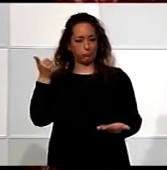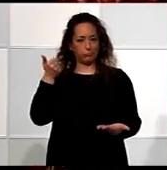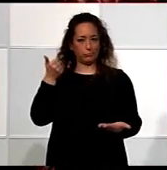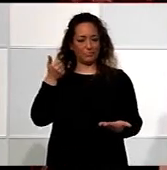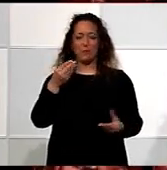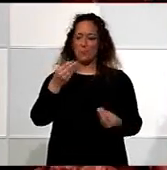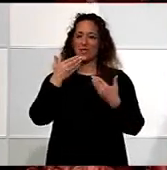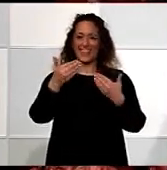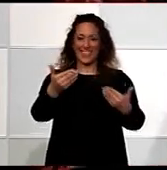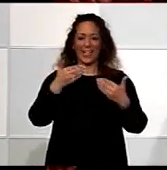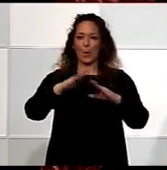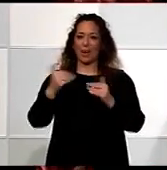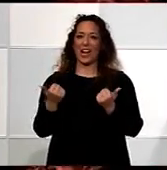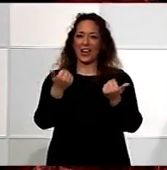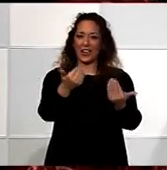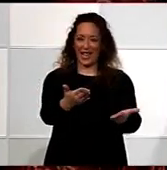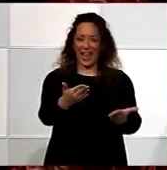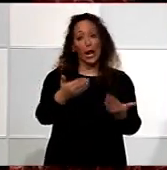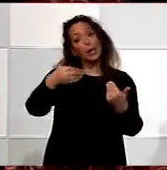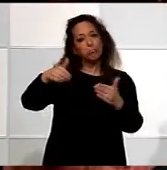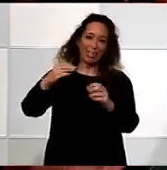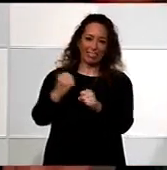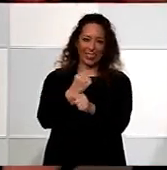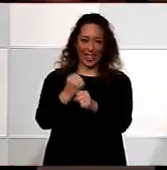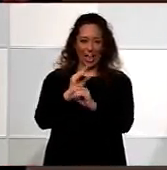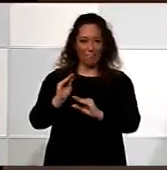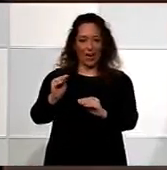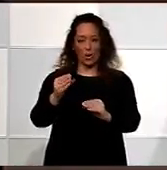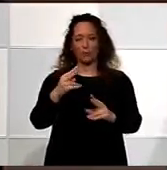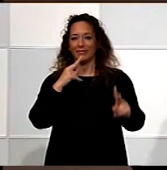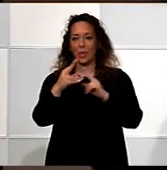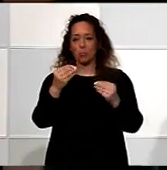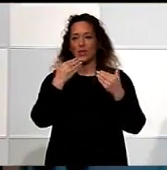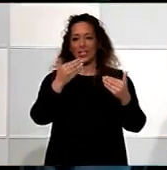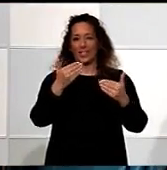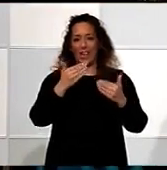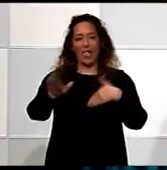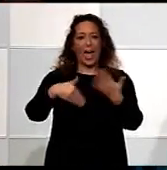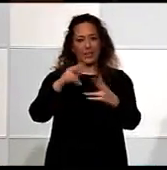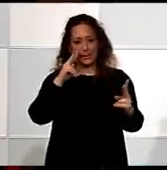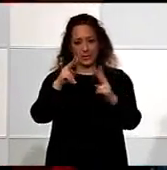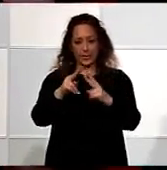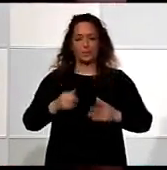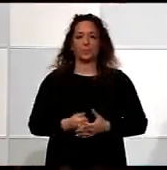tant, gràcies per aquest regal i deixem que faci la seva feina. Moltíssimes gràcies, Mariona. Fins la propera.